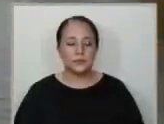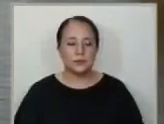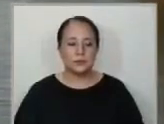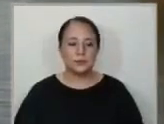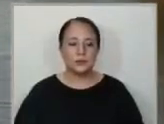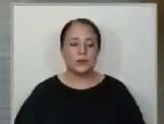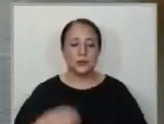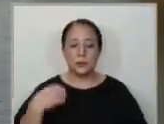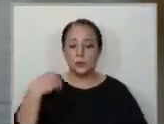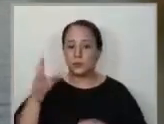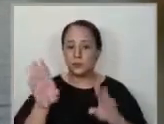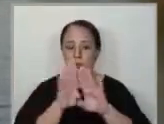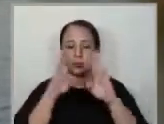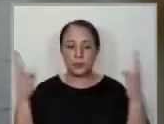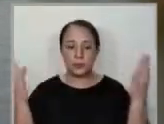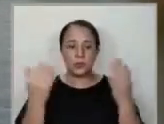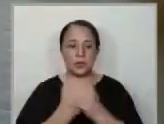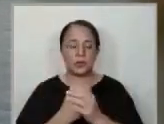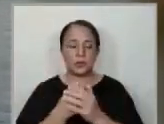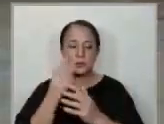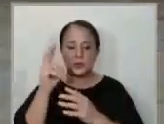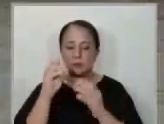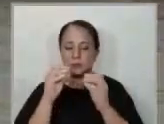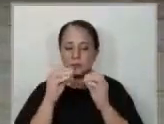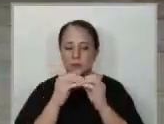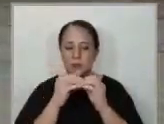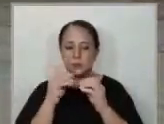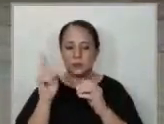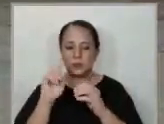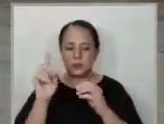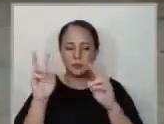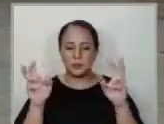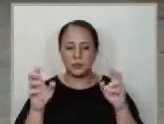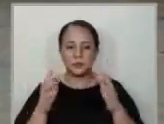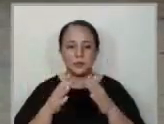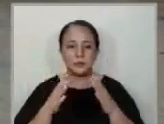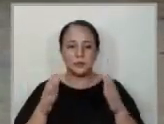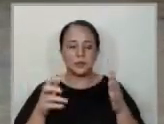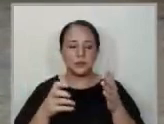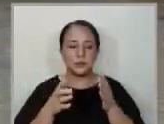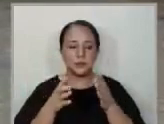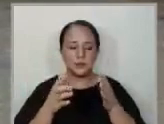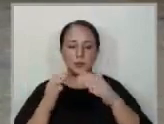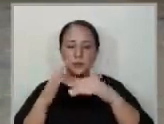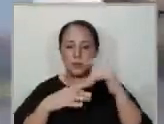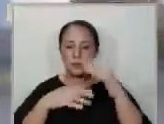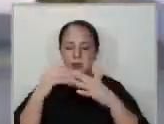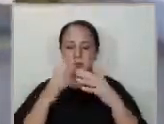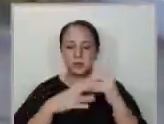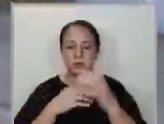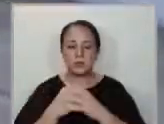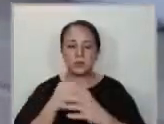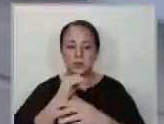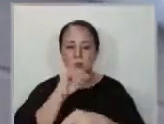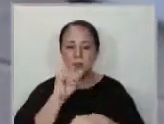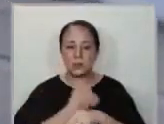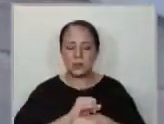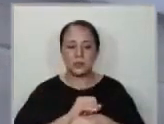Opisyal na rin na binuksan sa publiko ang isa pa sa mga tinaguriang big ticket infrastructure project sa isla,